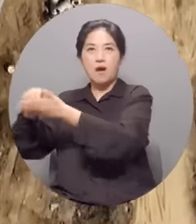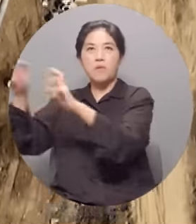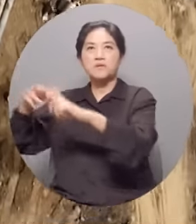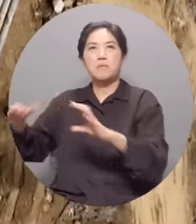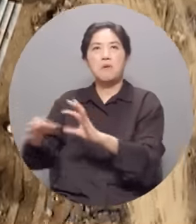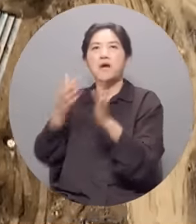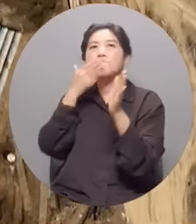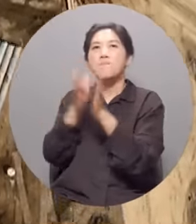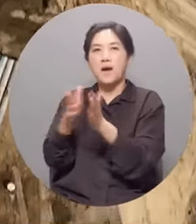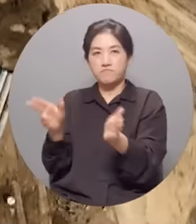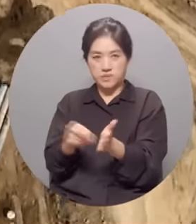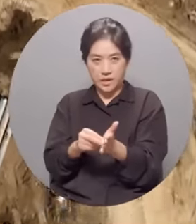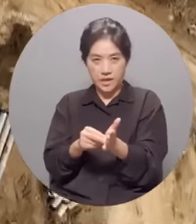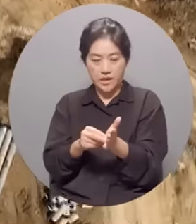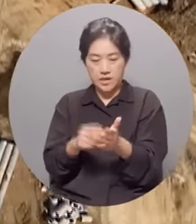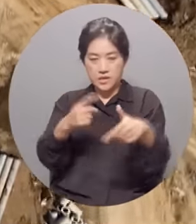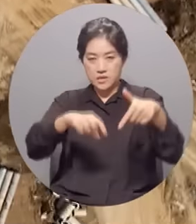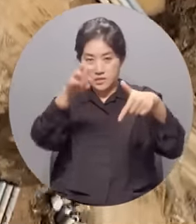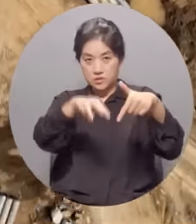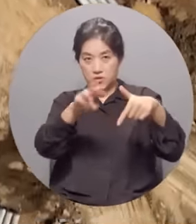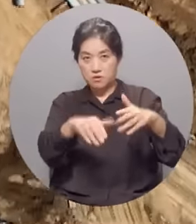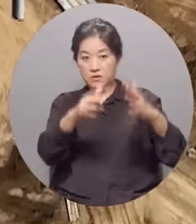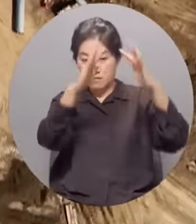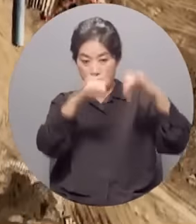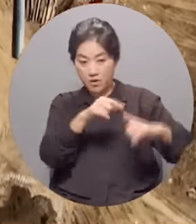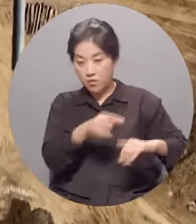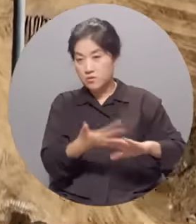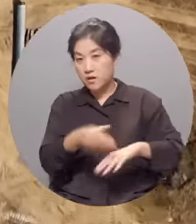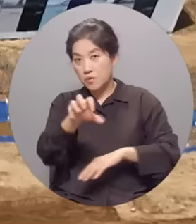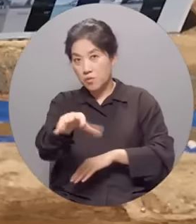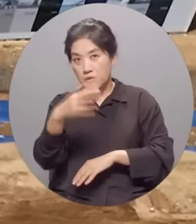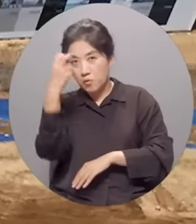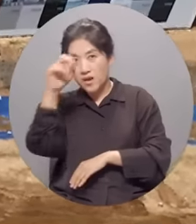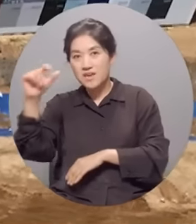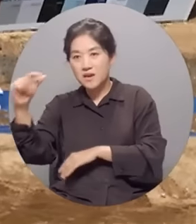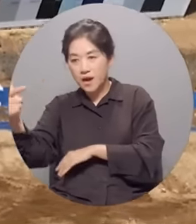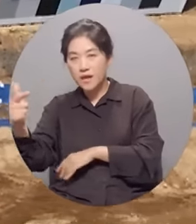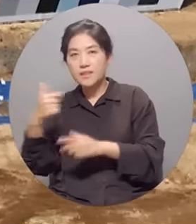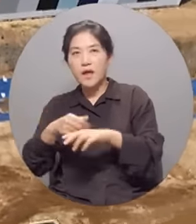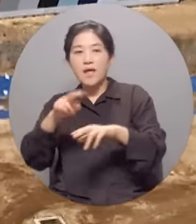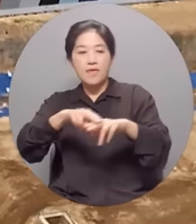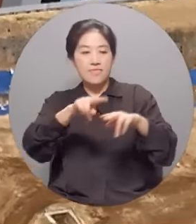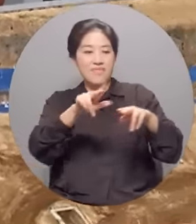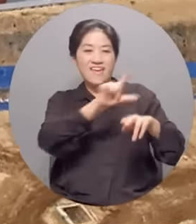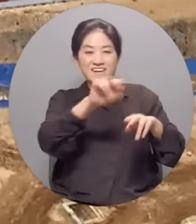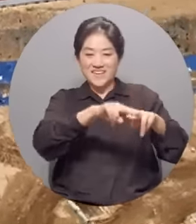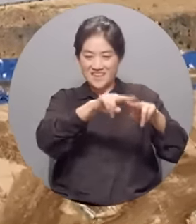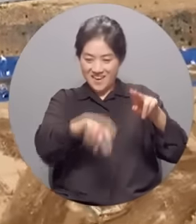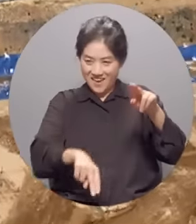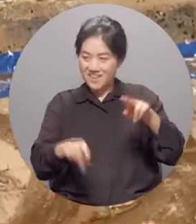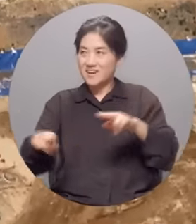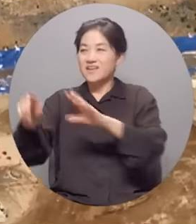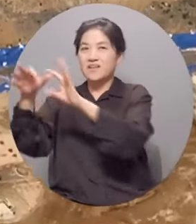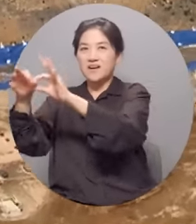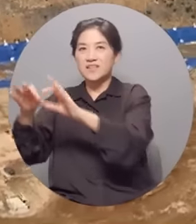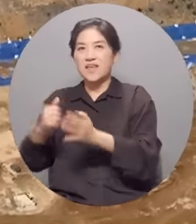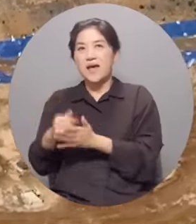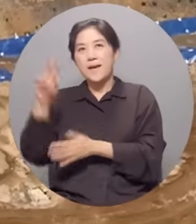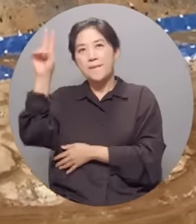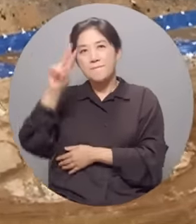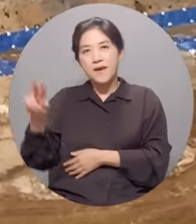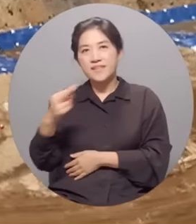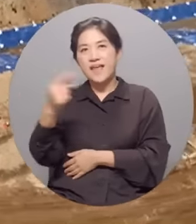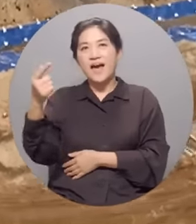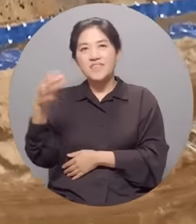난 인천 검단 지역에 또 다른 현장 공사 관리관이 갓 퇴직한 전관들과 베트남 다낭 등지로